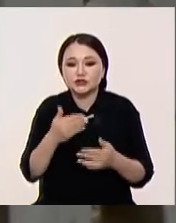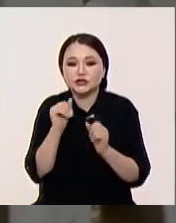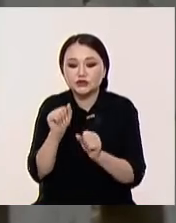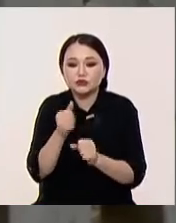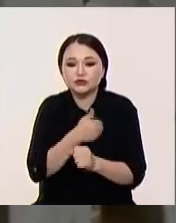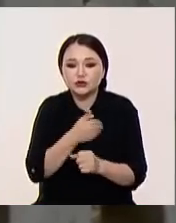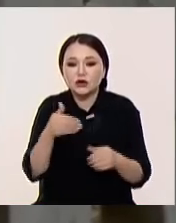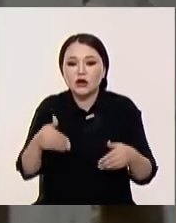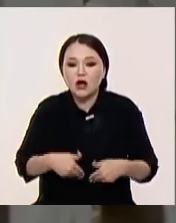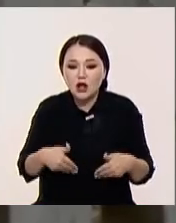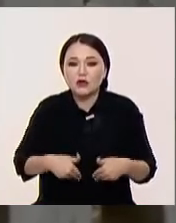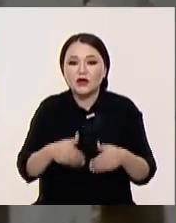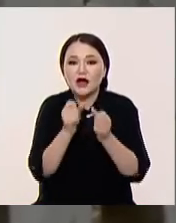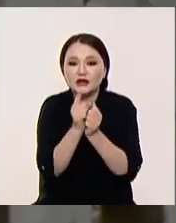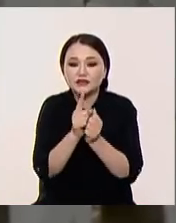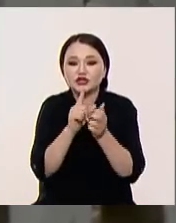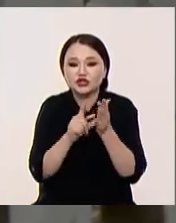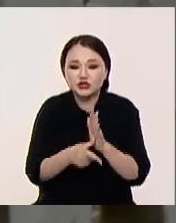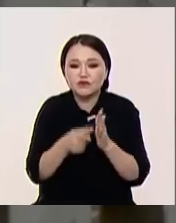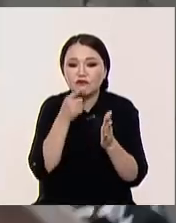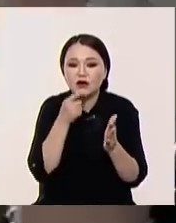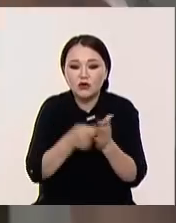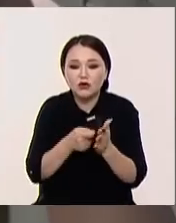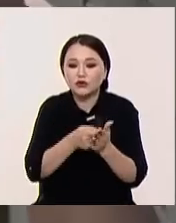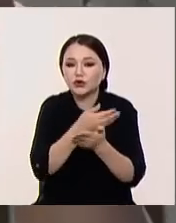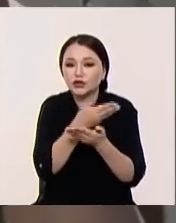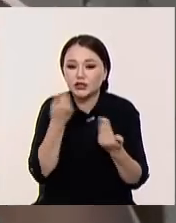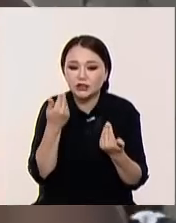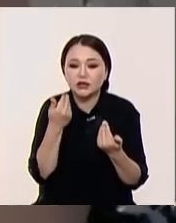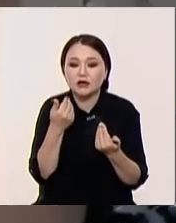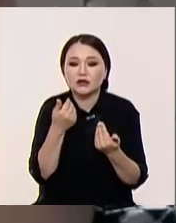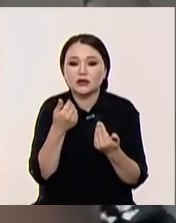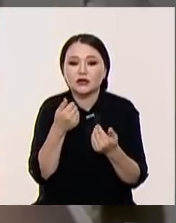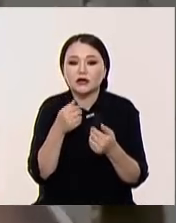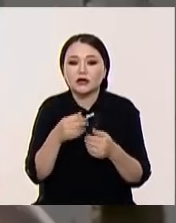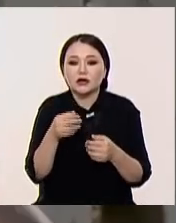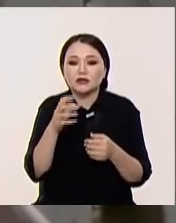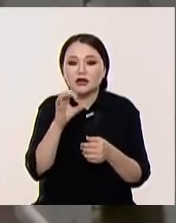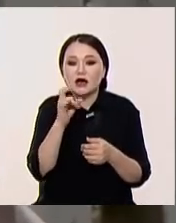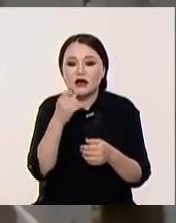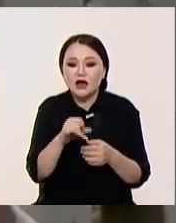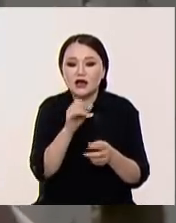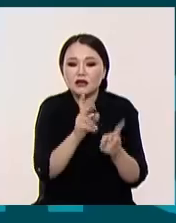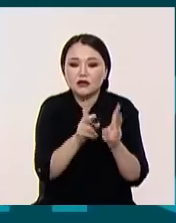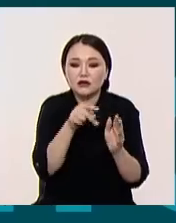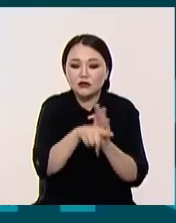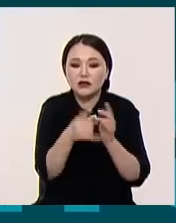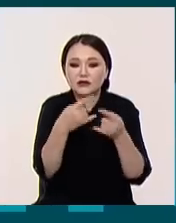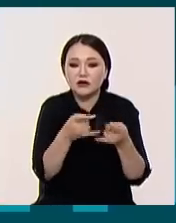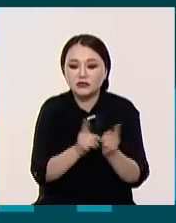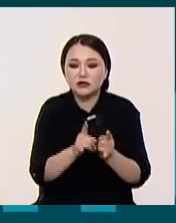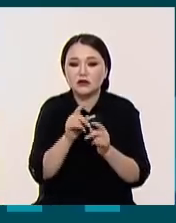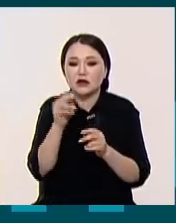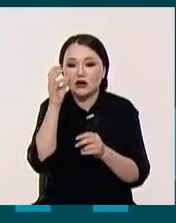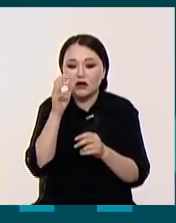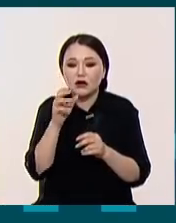Өткен бала аш, 11 сағат аш нан бермейді. Анау жаңағы неге сарайға істейді тамақты жаңағы бір қазан. Білім беретін